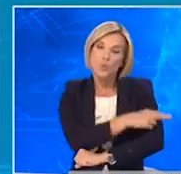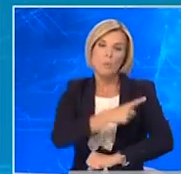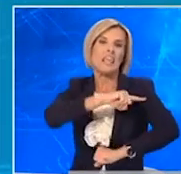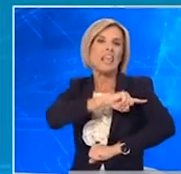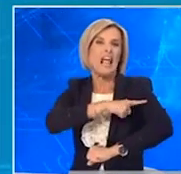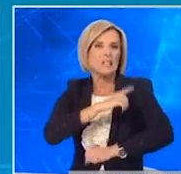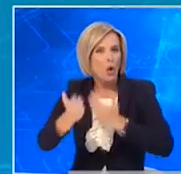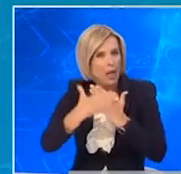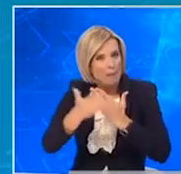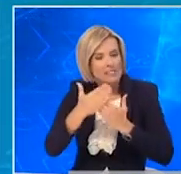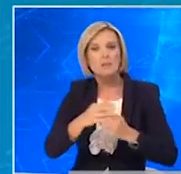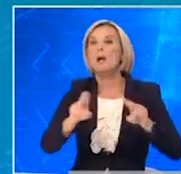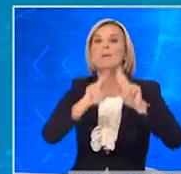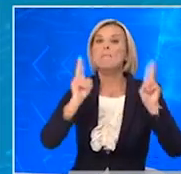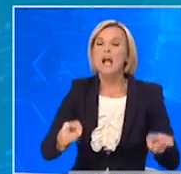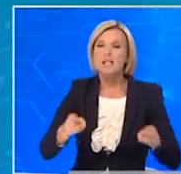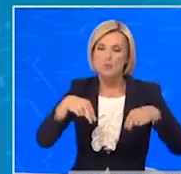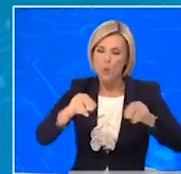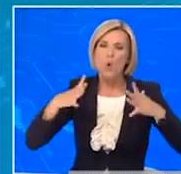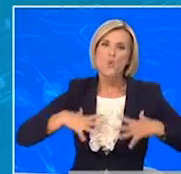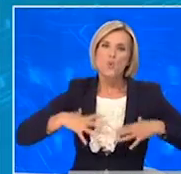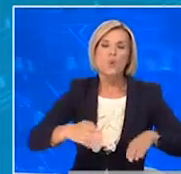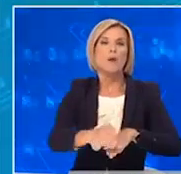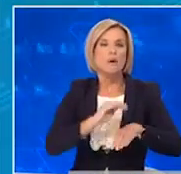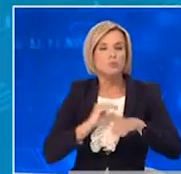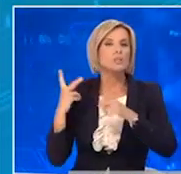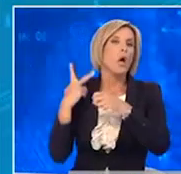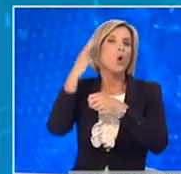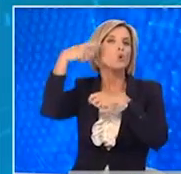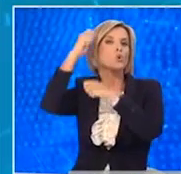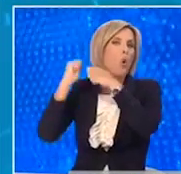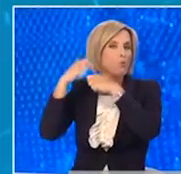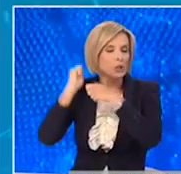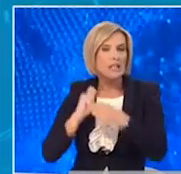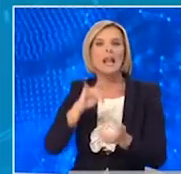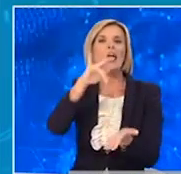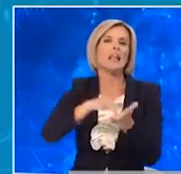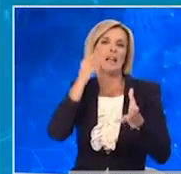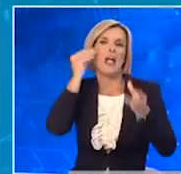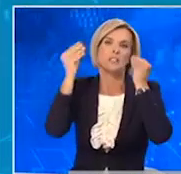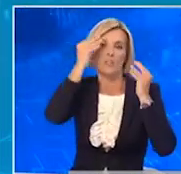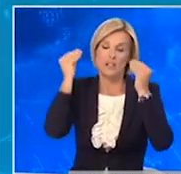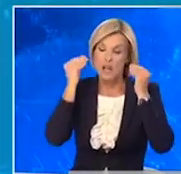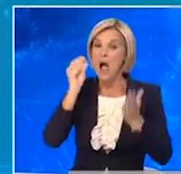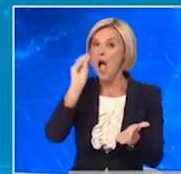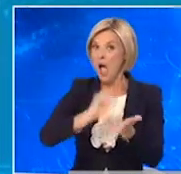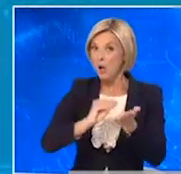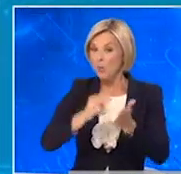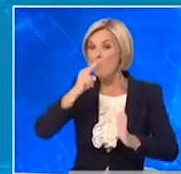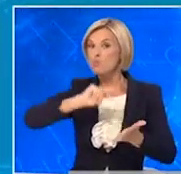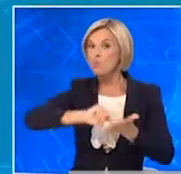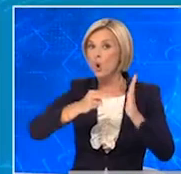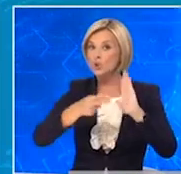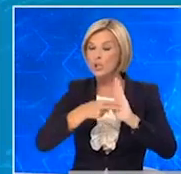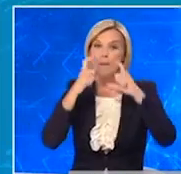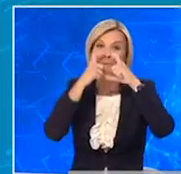διαγνωστικά κέντρα, στα καταστήματα λιανικής και στα κομμωτήρια και τα κέντρα αισθητικής. Η μάσκα είναι επίσης υποχρεωτική για